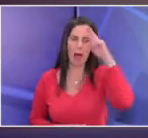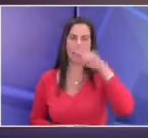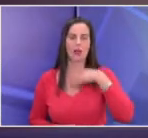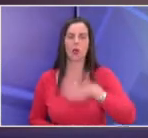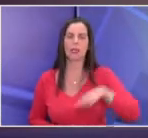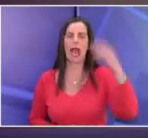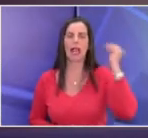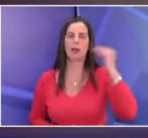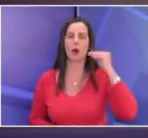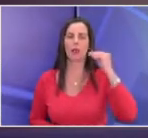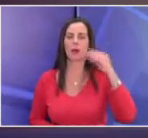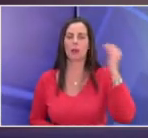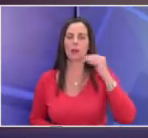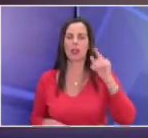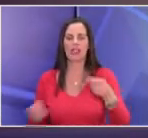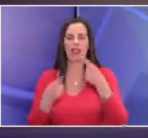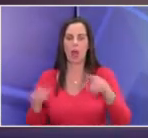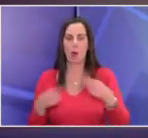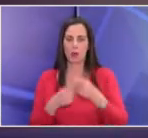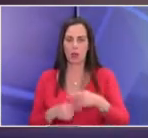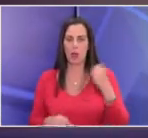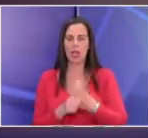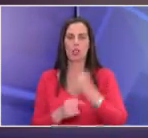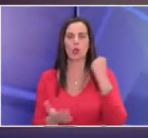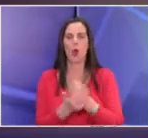משהו לשבועות הבאים, אבל אפשר לדבר עוד הרבה.